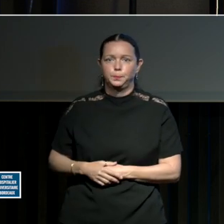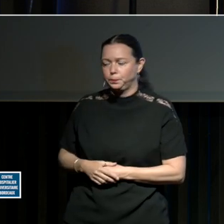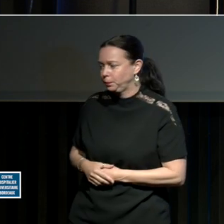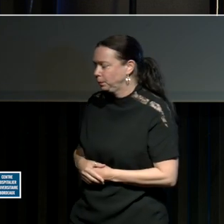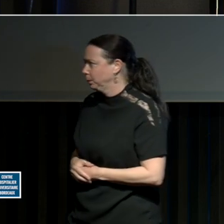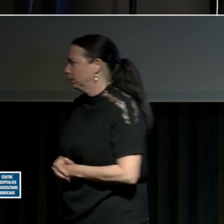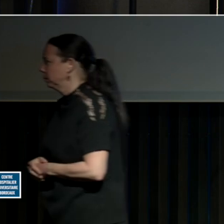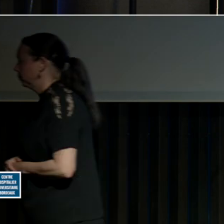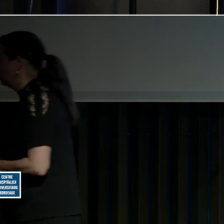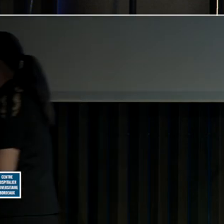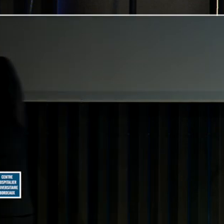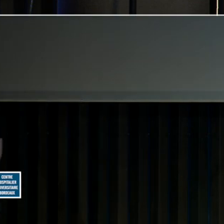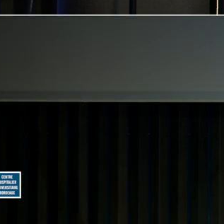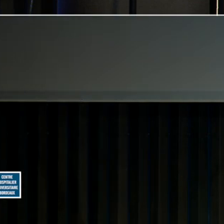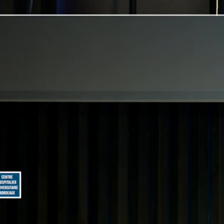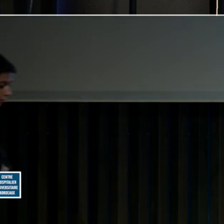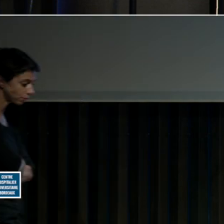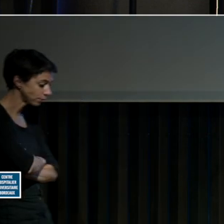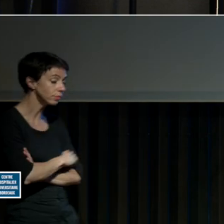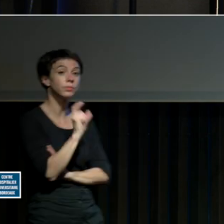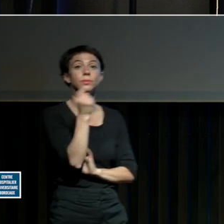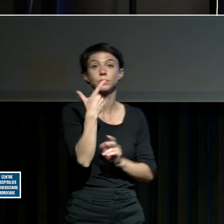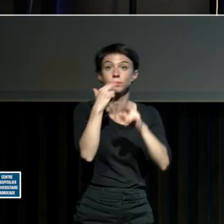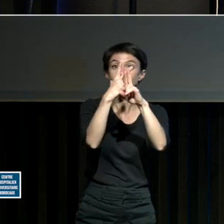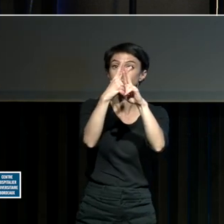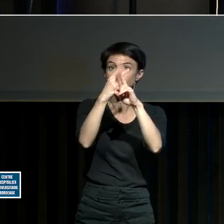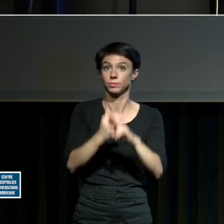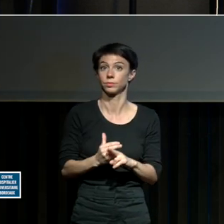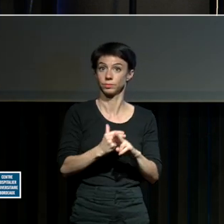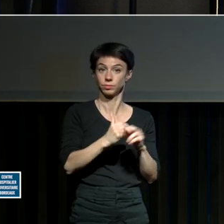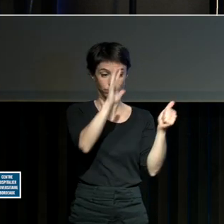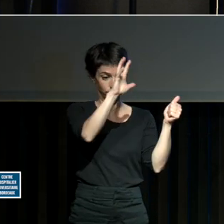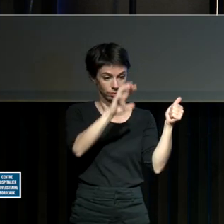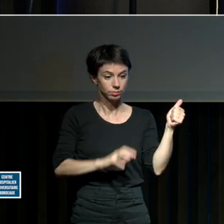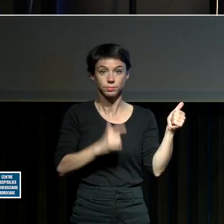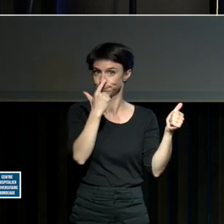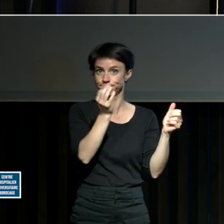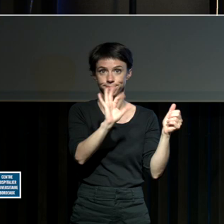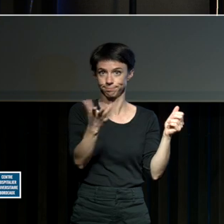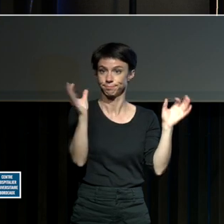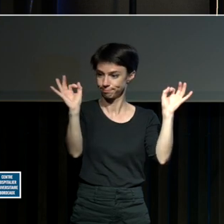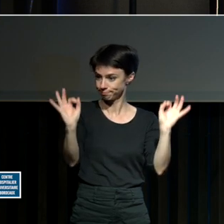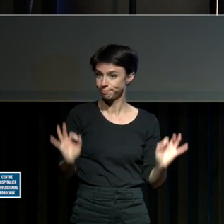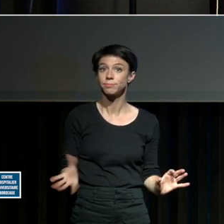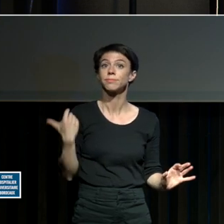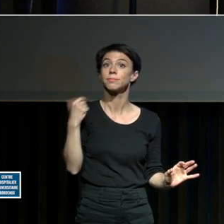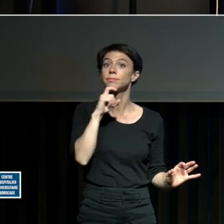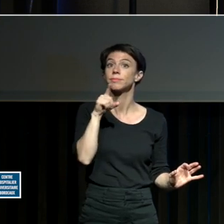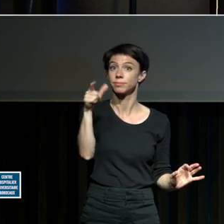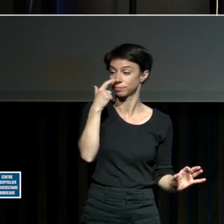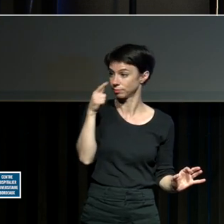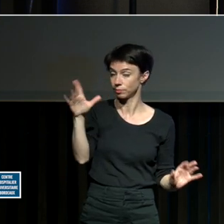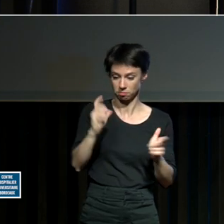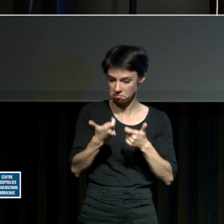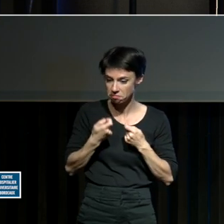Donc on voit à travers cette définition qu'on va retrouver cette notion de perte de contrôle, d'envie irrépressible